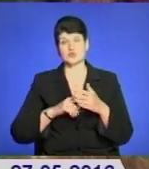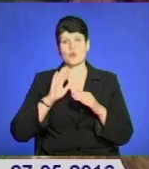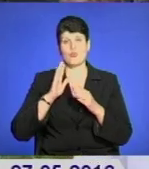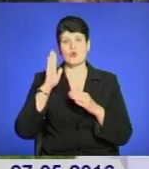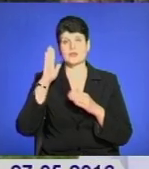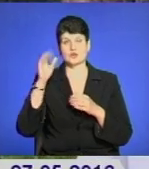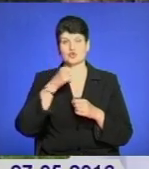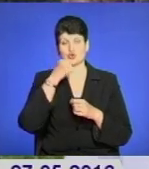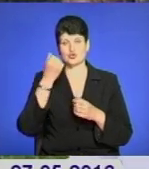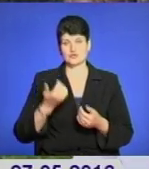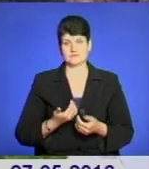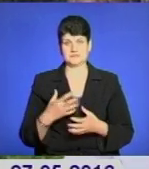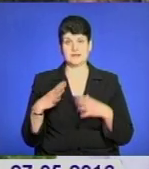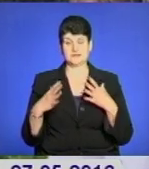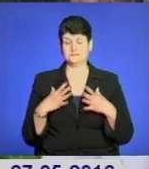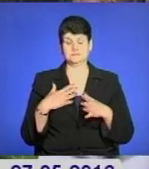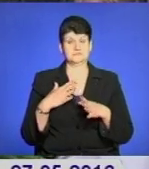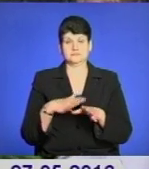життя. Емоції